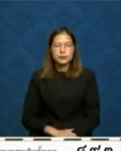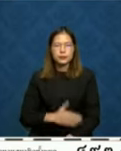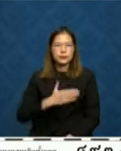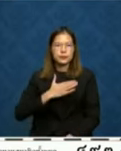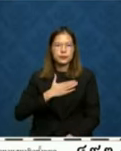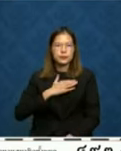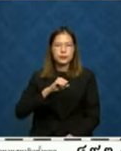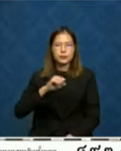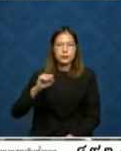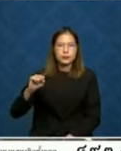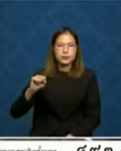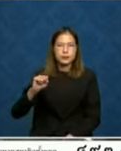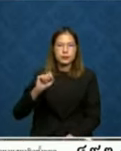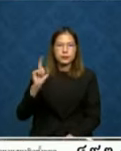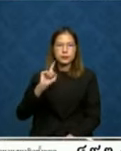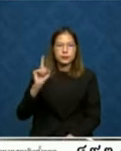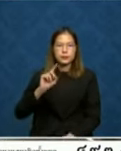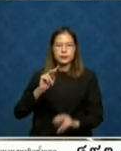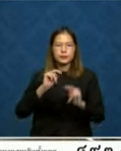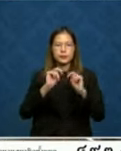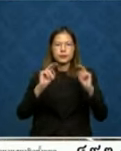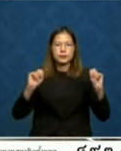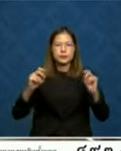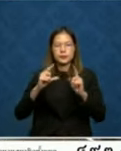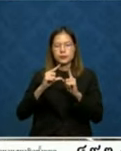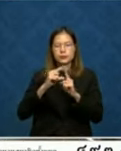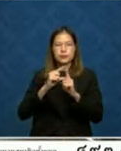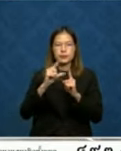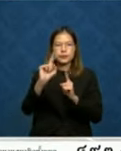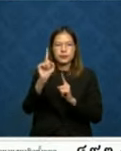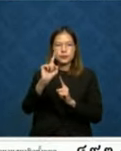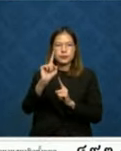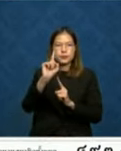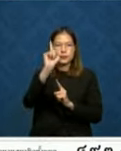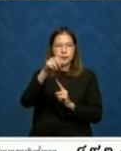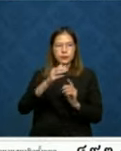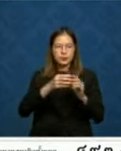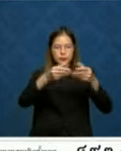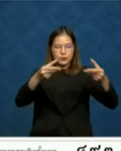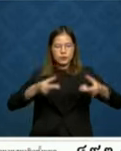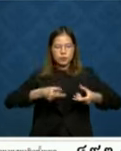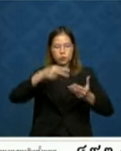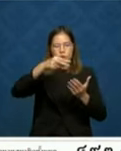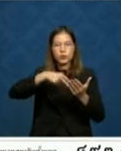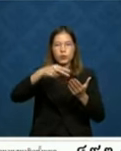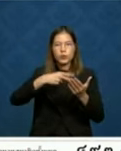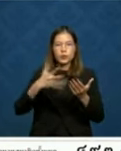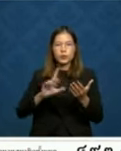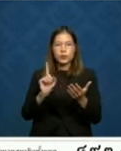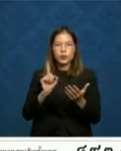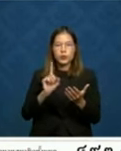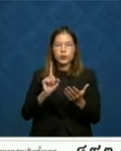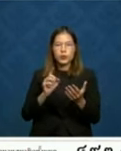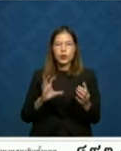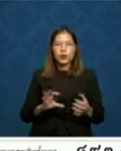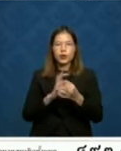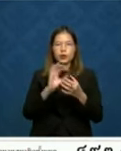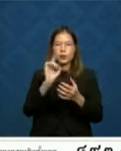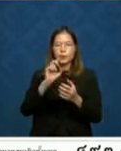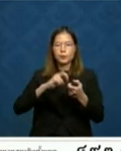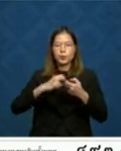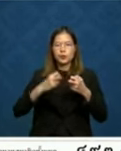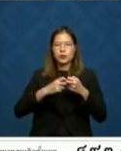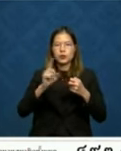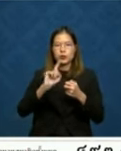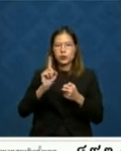ชิกสภาผู้แทนราษฎรจังหวัดนนทบุรีพรรคประชาชนครับผมได้อ่านรายงานฉบับนี้ครับเกี่ยวกับเรื่องรายงานปัญห